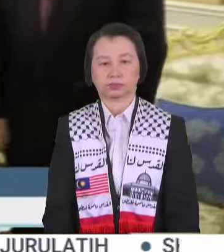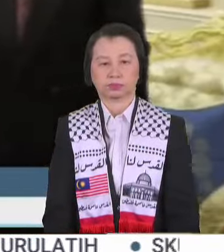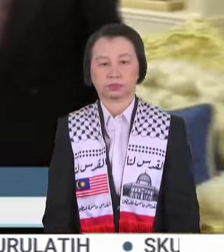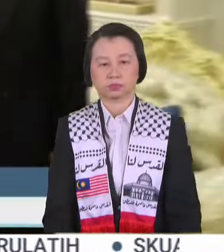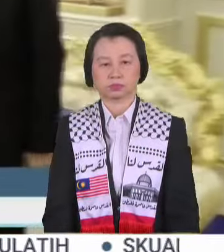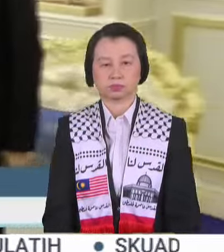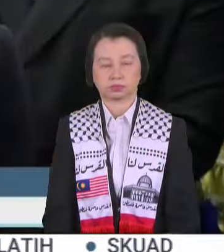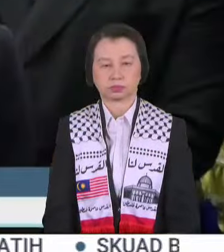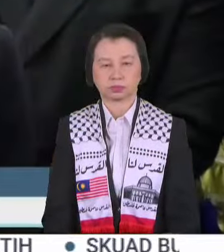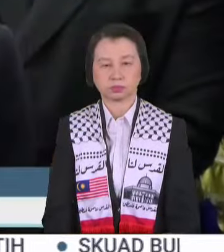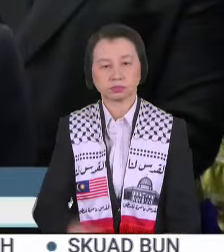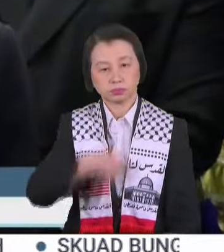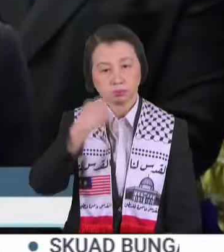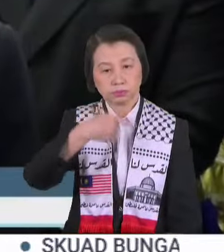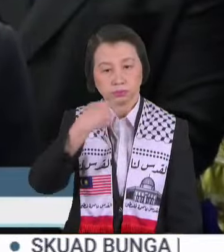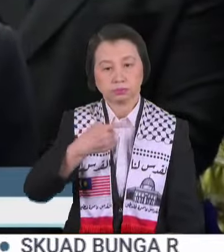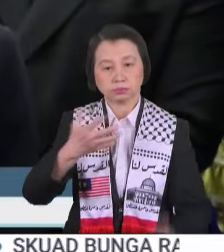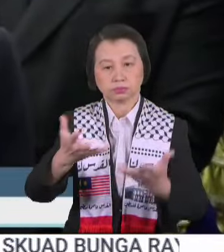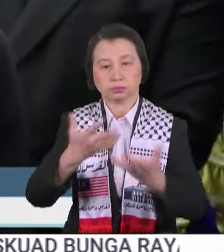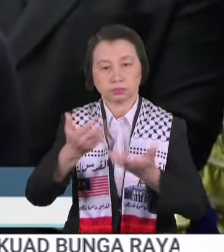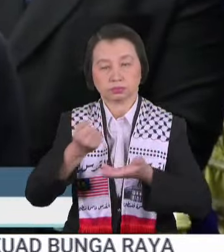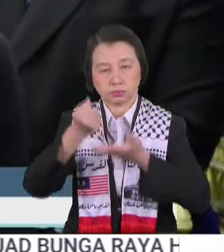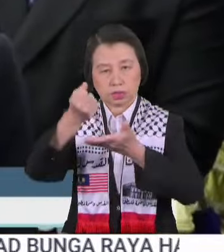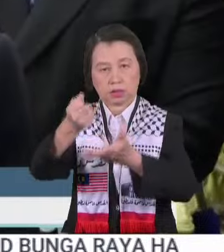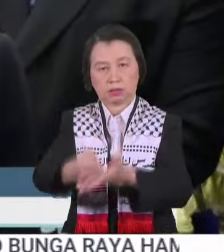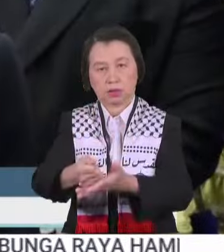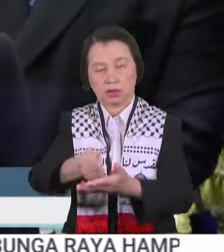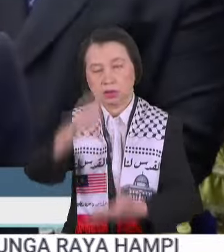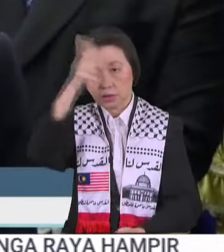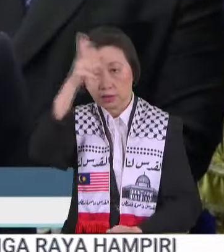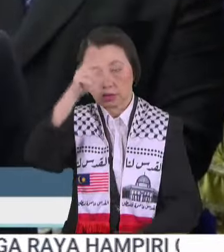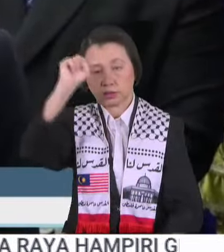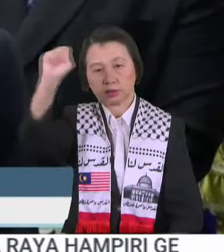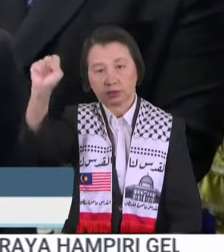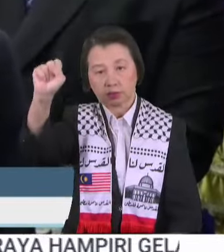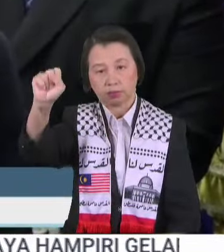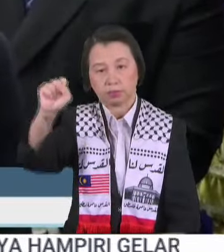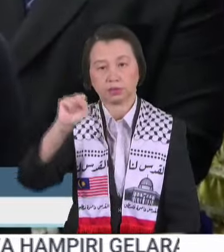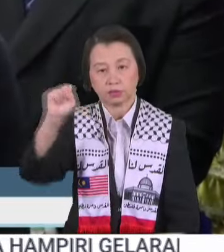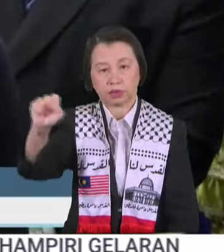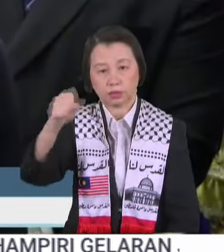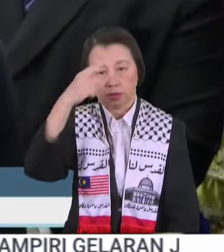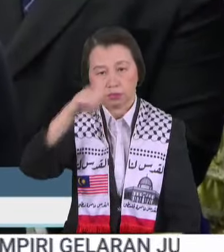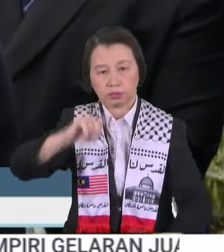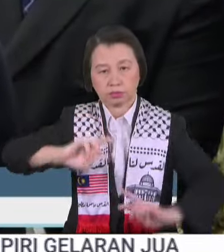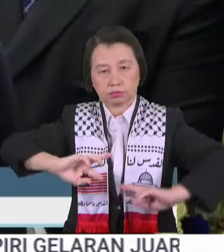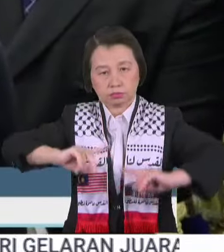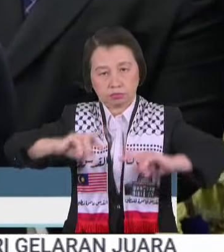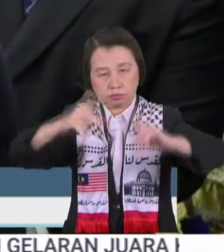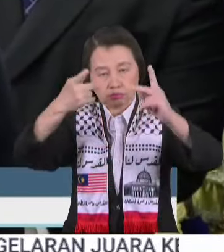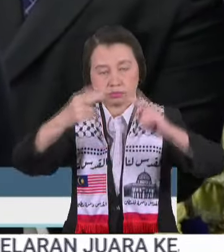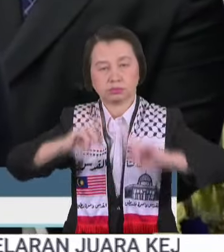Menyatakan hasrat untuk membantu kerajaan negeri Sabah membangunkan